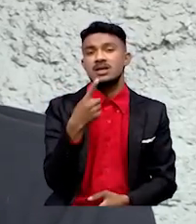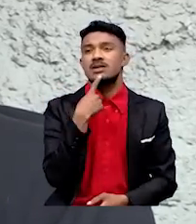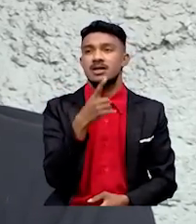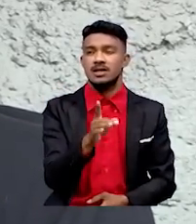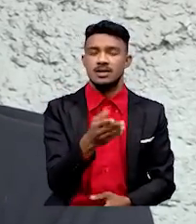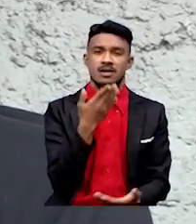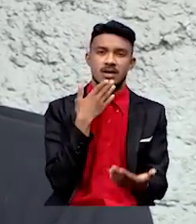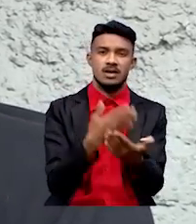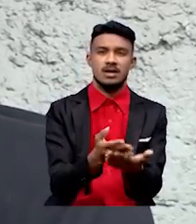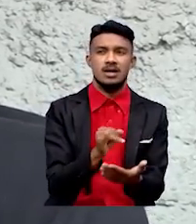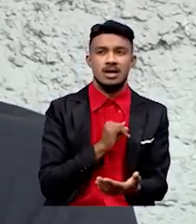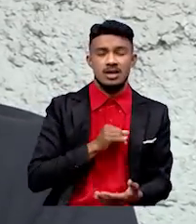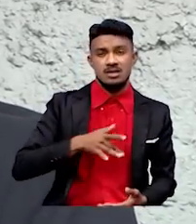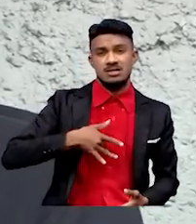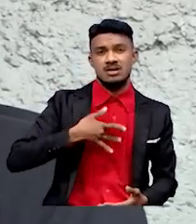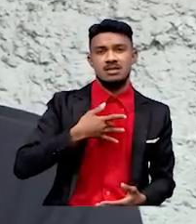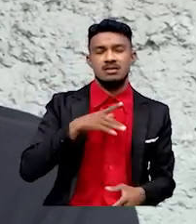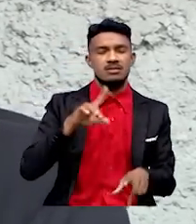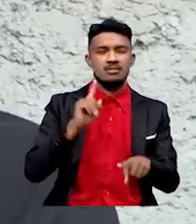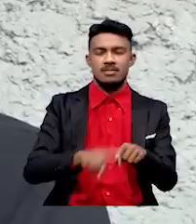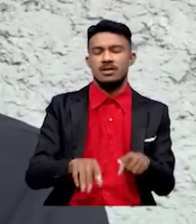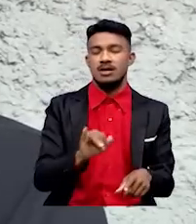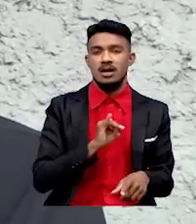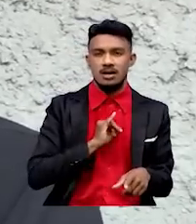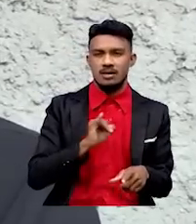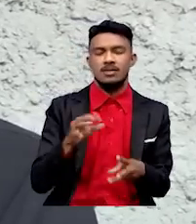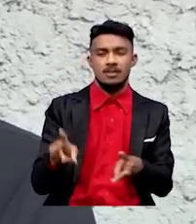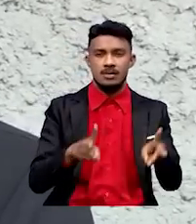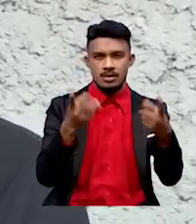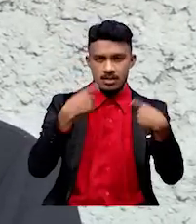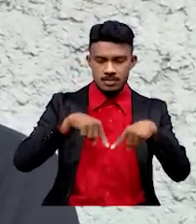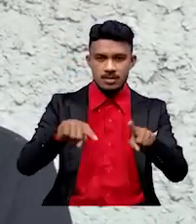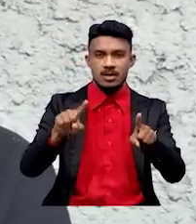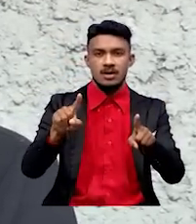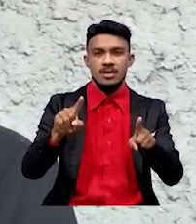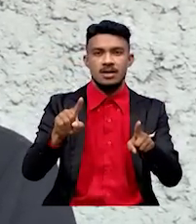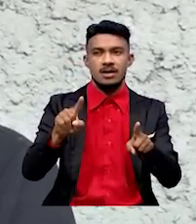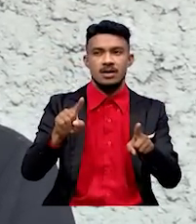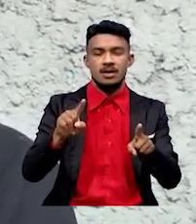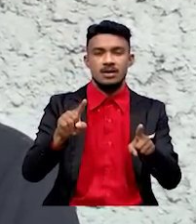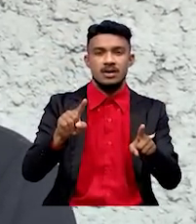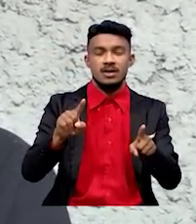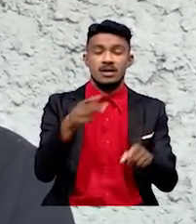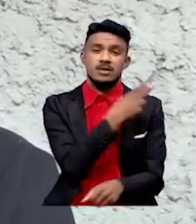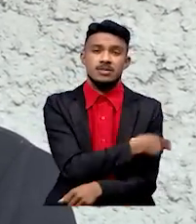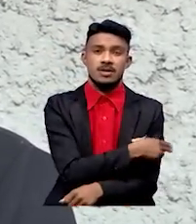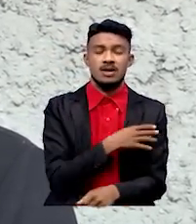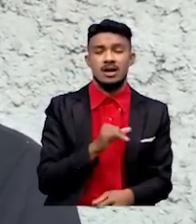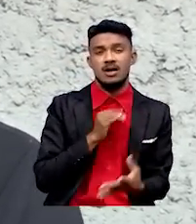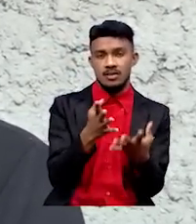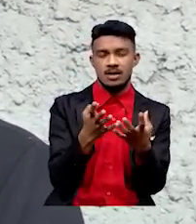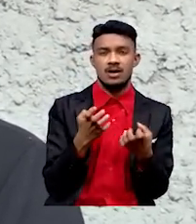au sintla jek me dalang makne au ting badit nasional sila halu rusukan da hau ni karak ni